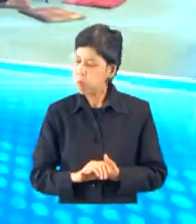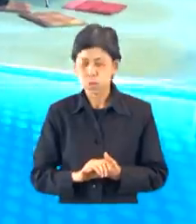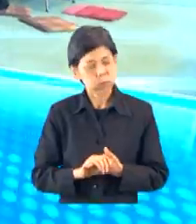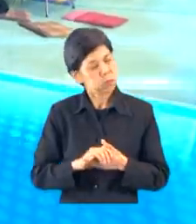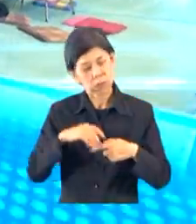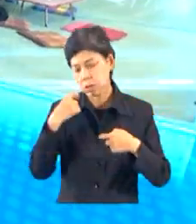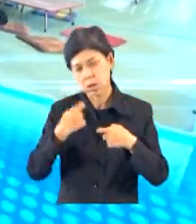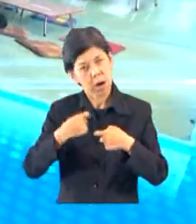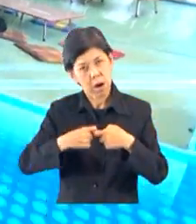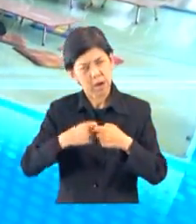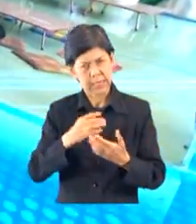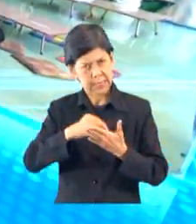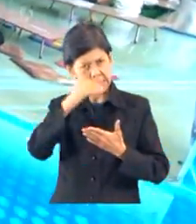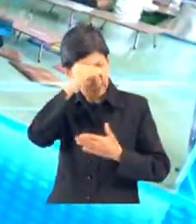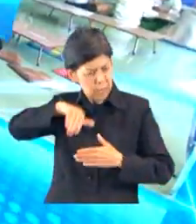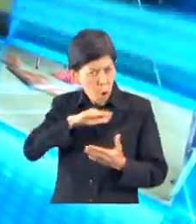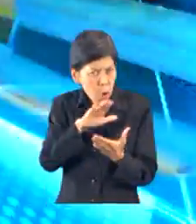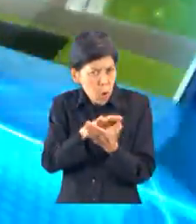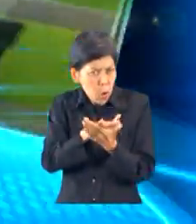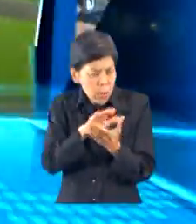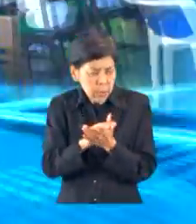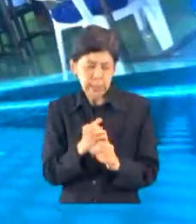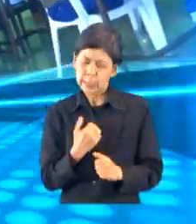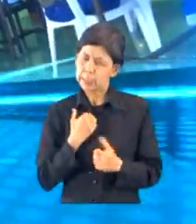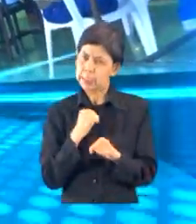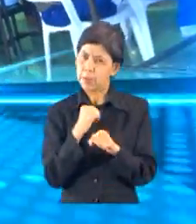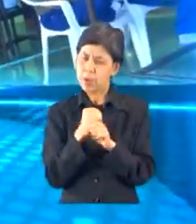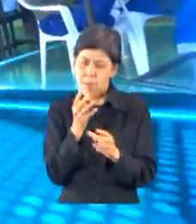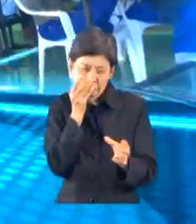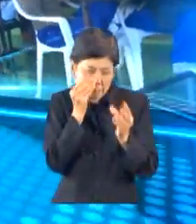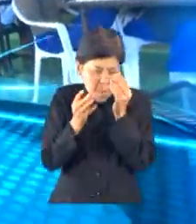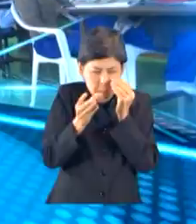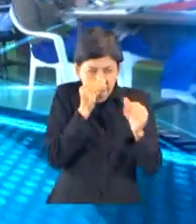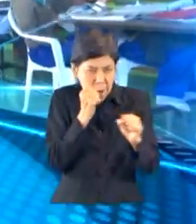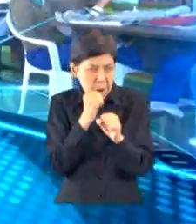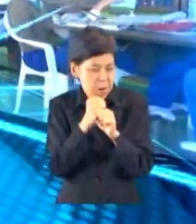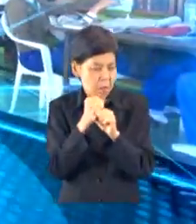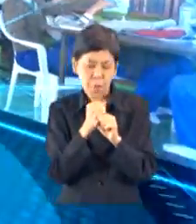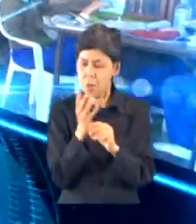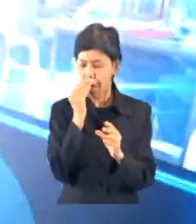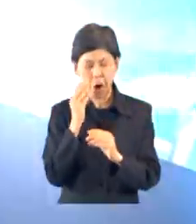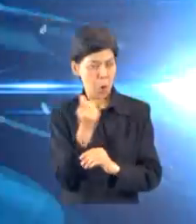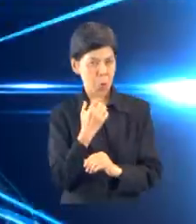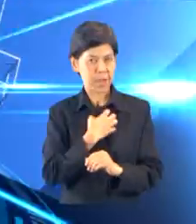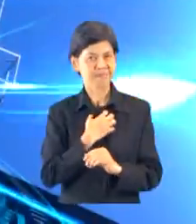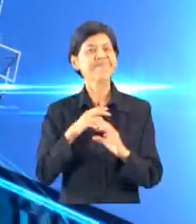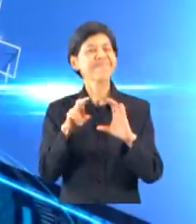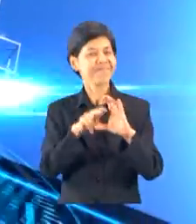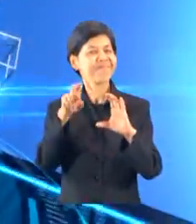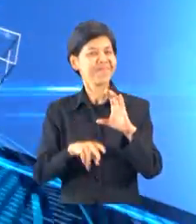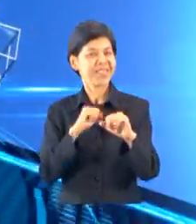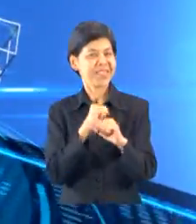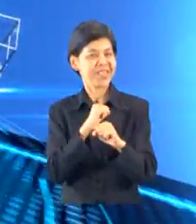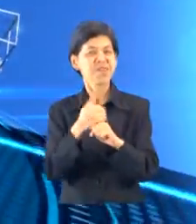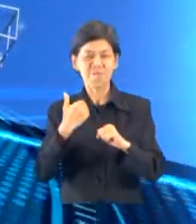ไปได้ยากเพื่อให้นักเรียนในโรงเรียนห้องสอนศึกษาเข้าถึงความรู้แบบโลกไร้พรมแดน NECTECH ด